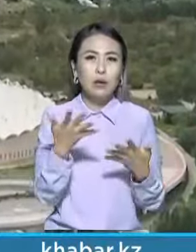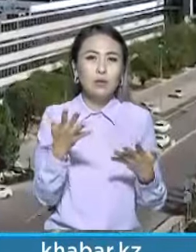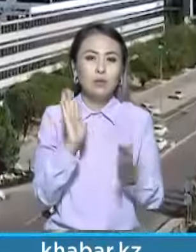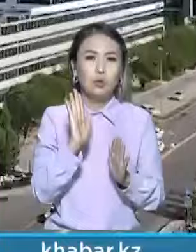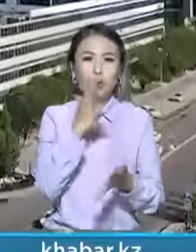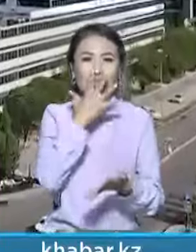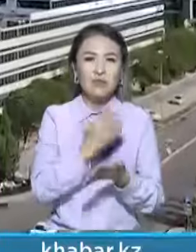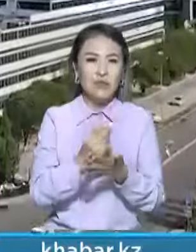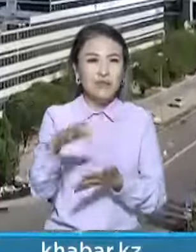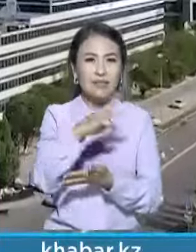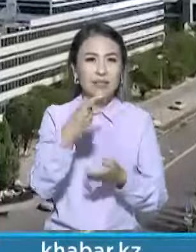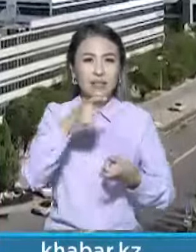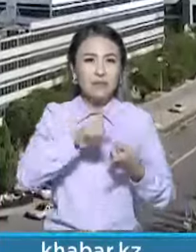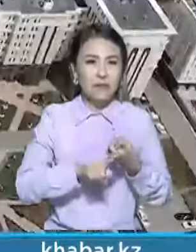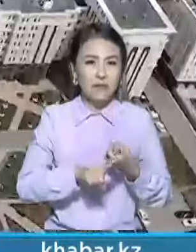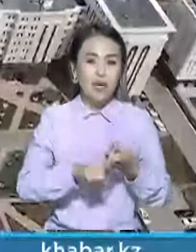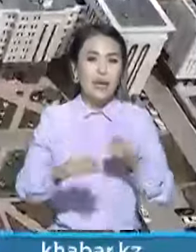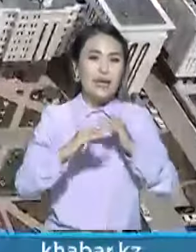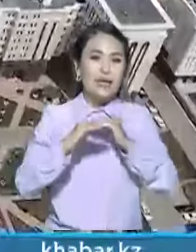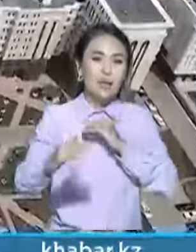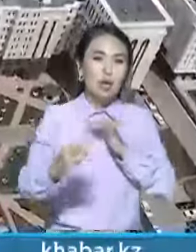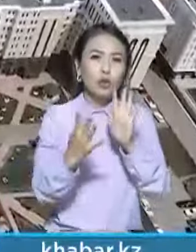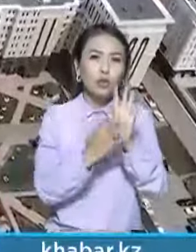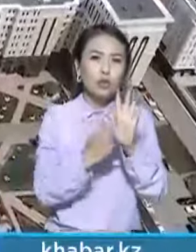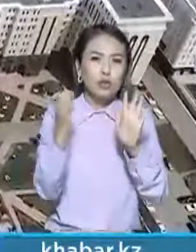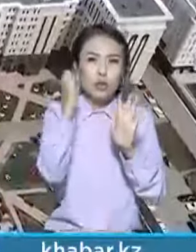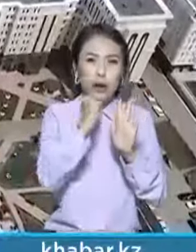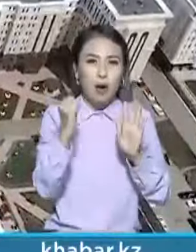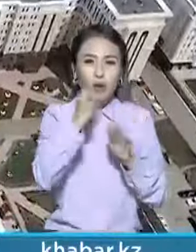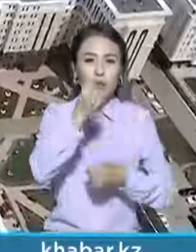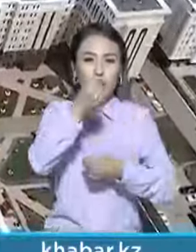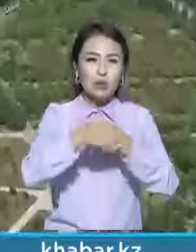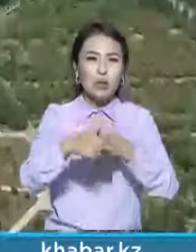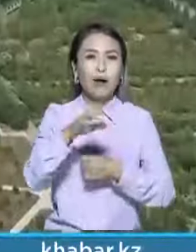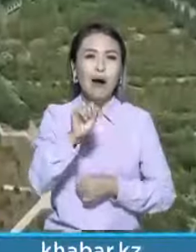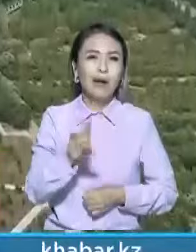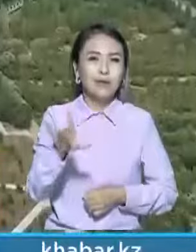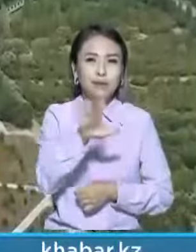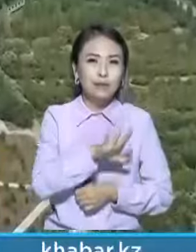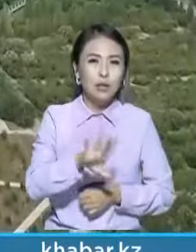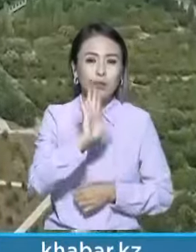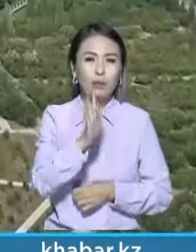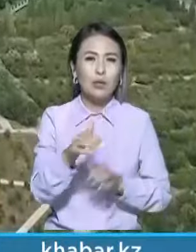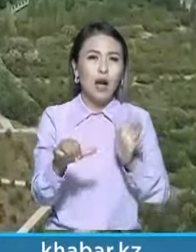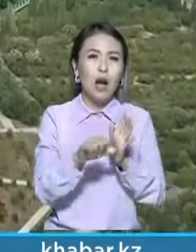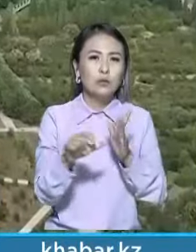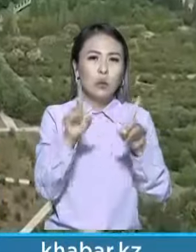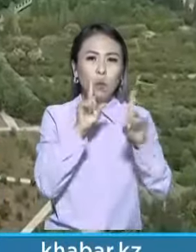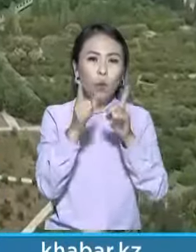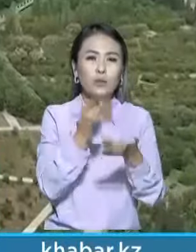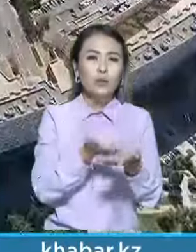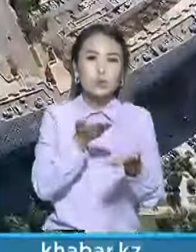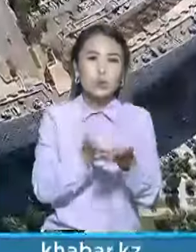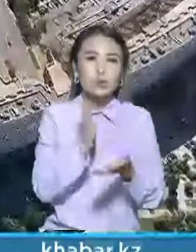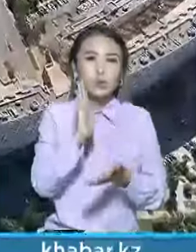тек өзімізге байланысты. Елордада 9 тамыз күні Орталық Азия мемлекеттері басшыларының 6 консультативті кездесуі